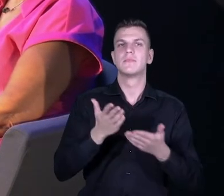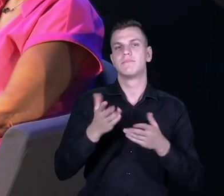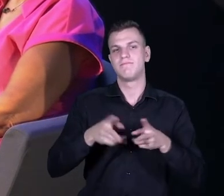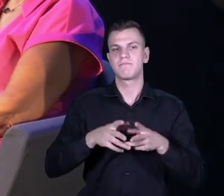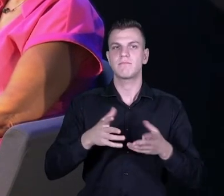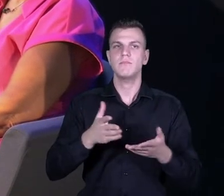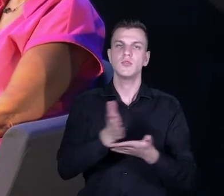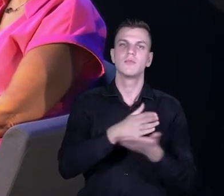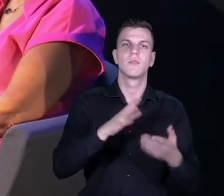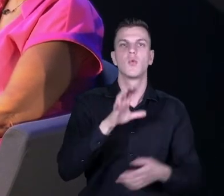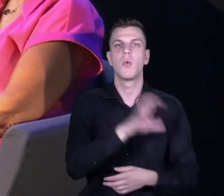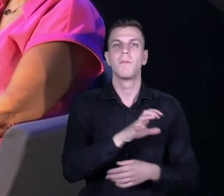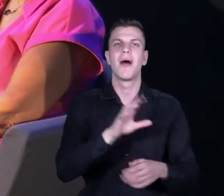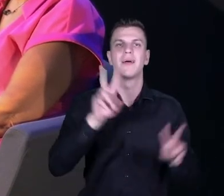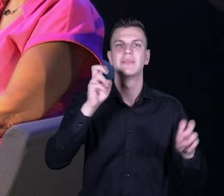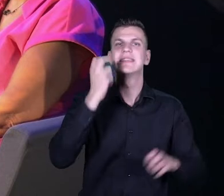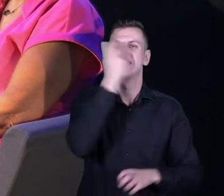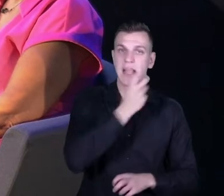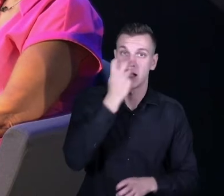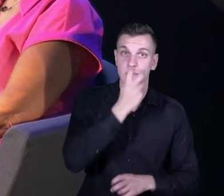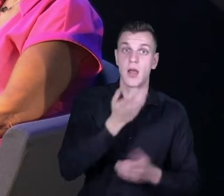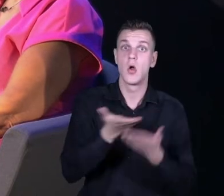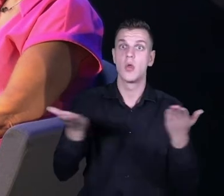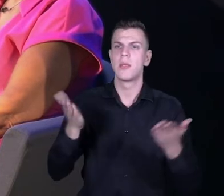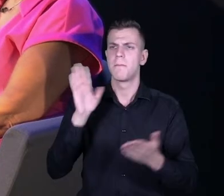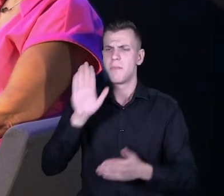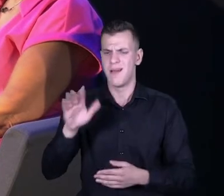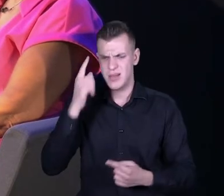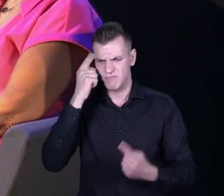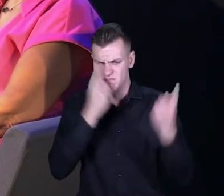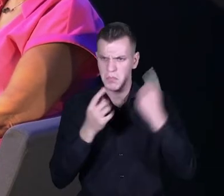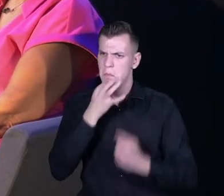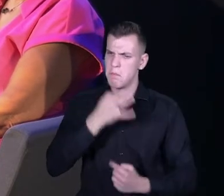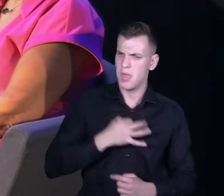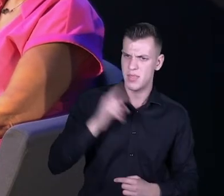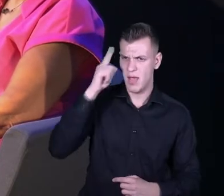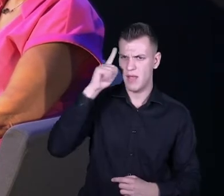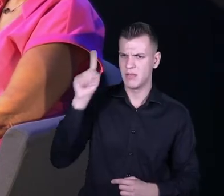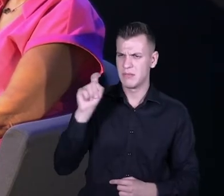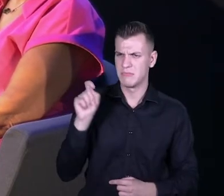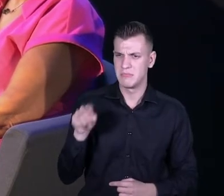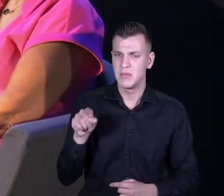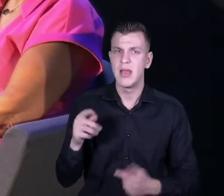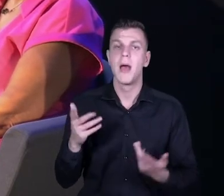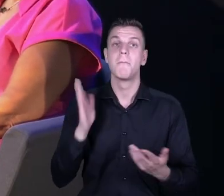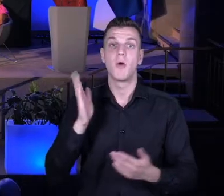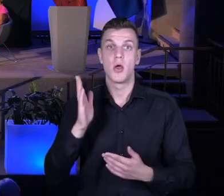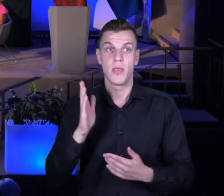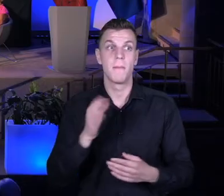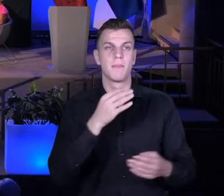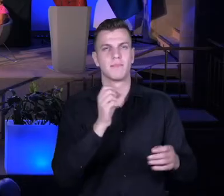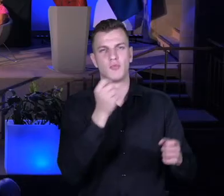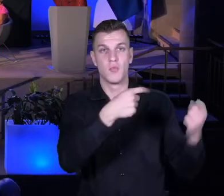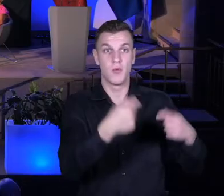generują pytania, na które potem szukają odpowiedzi i prezentują wyniki swojej pracy.